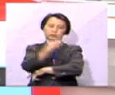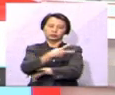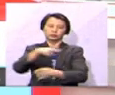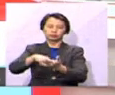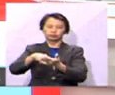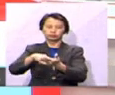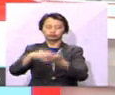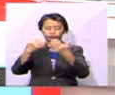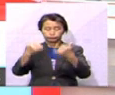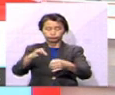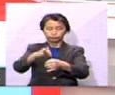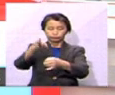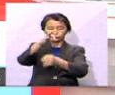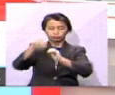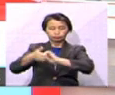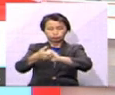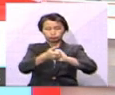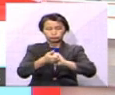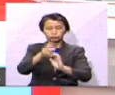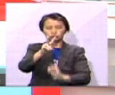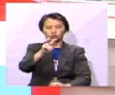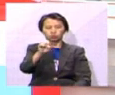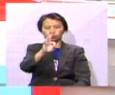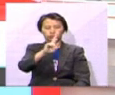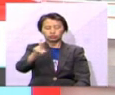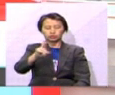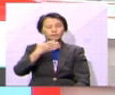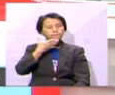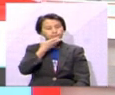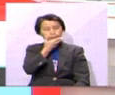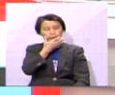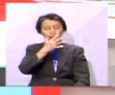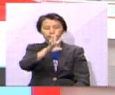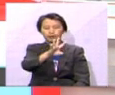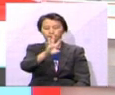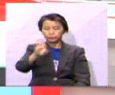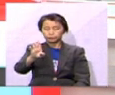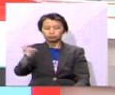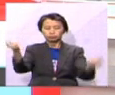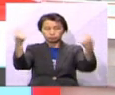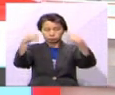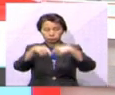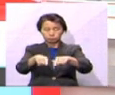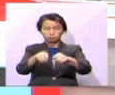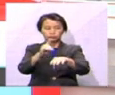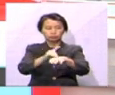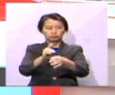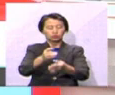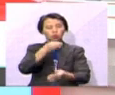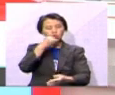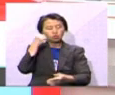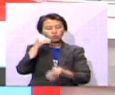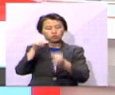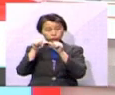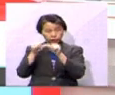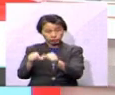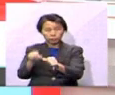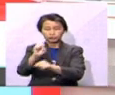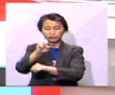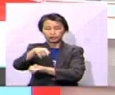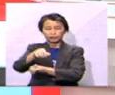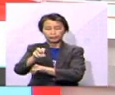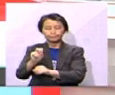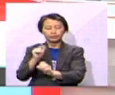semangat perpaduan, lebih 20,000 ahli Gerakan Belia 4B berhimpun di dataran Banguris Homestay Sepang bagi menyertai